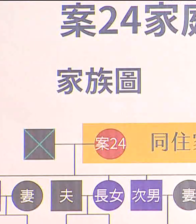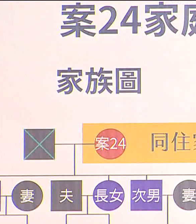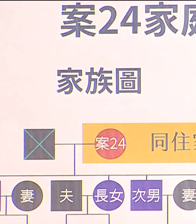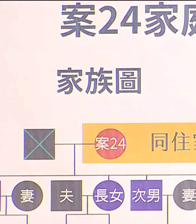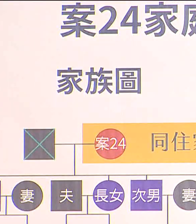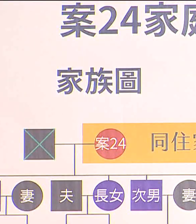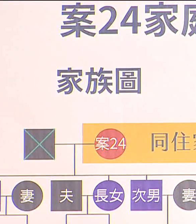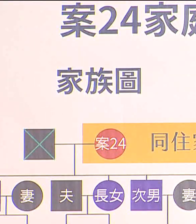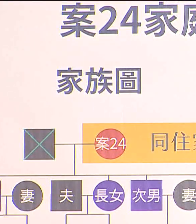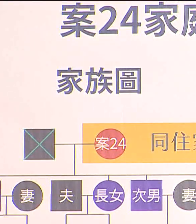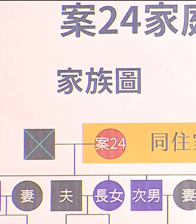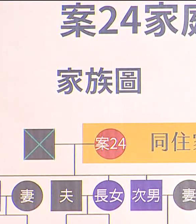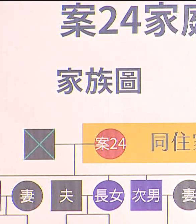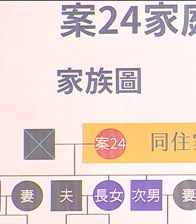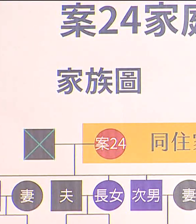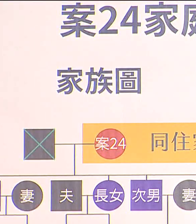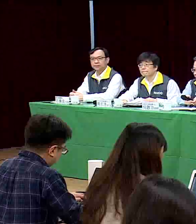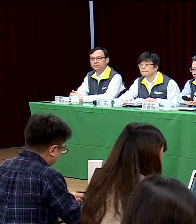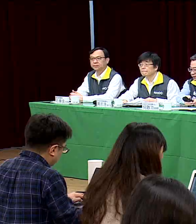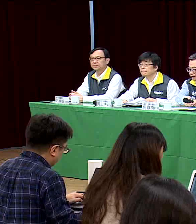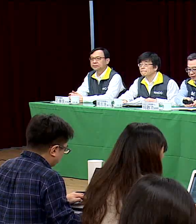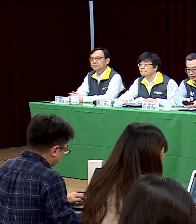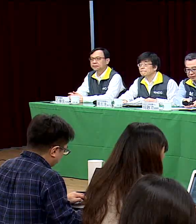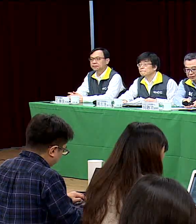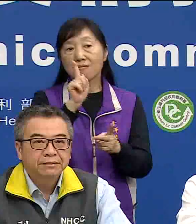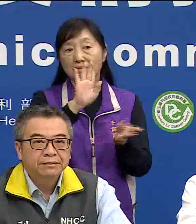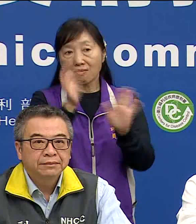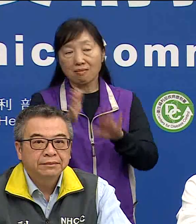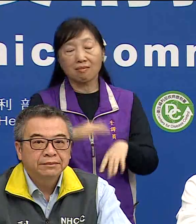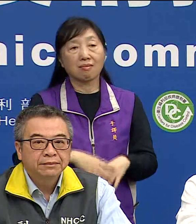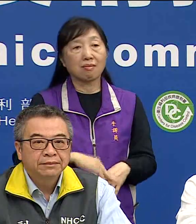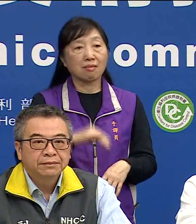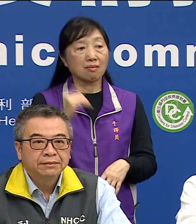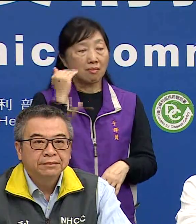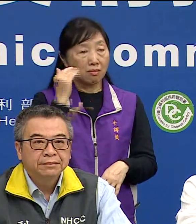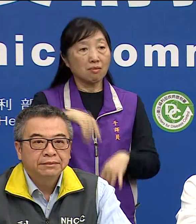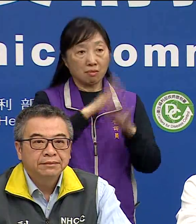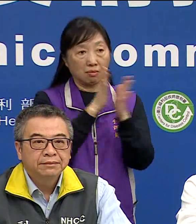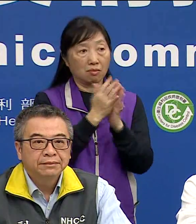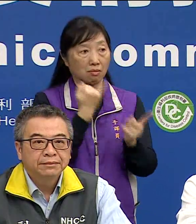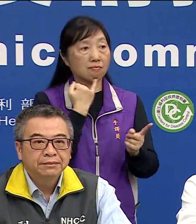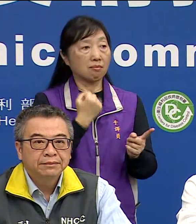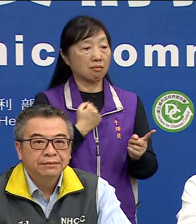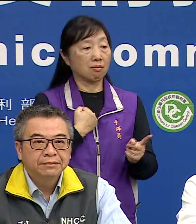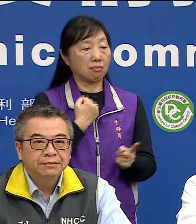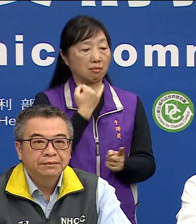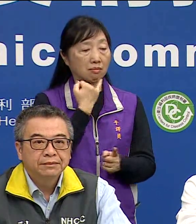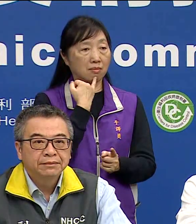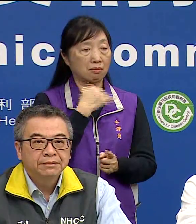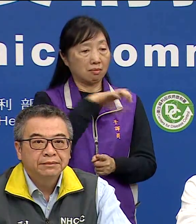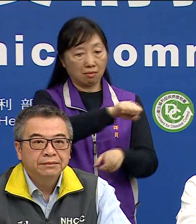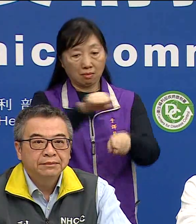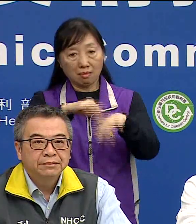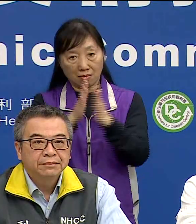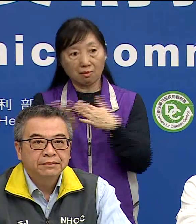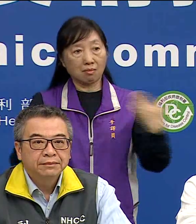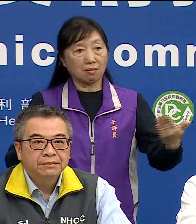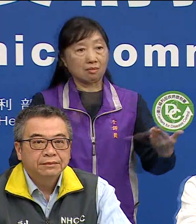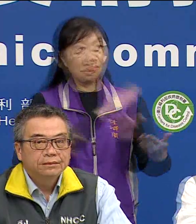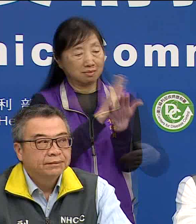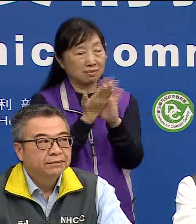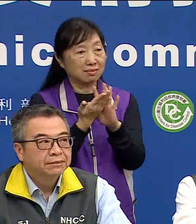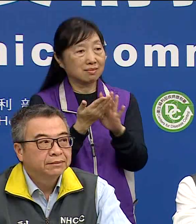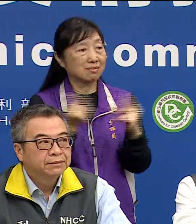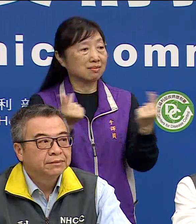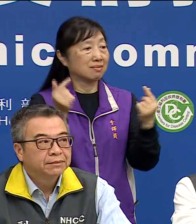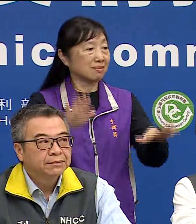轨迹，地方政府都有掌握，不到必要不会公开， 全然都能够掌握。好，那我觉得哈是徒增大家的恐